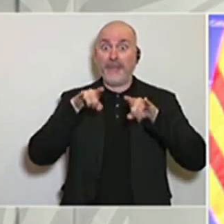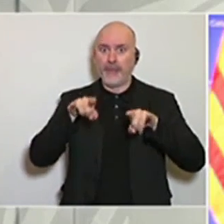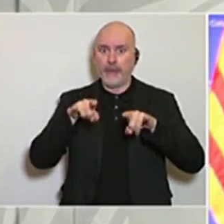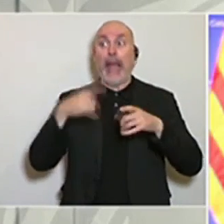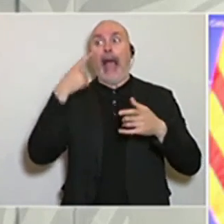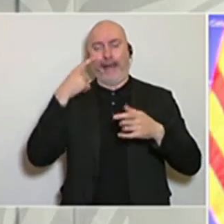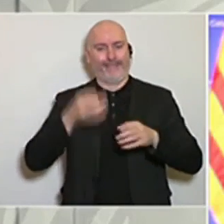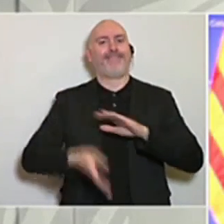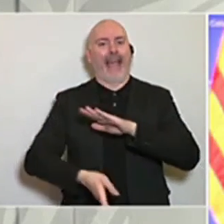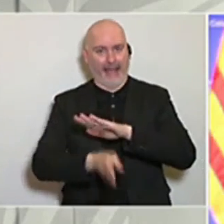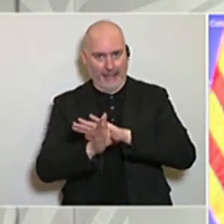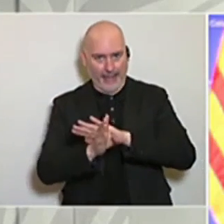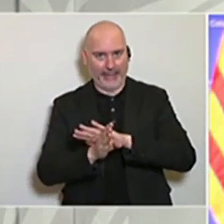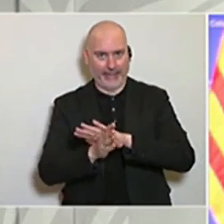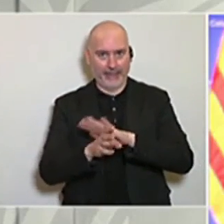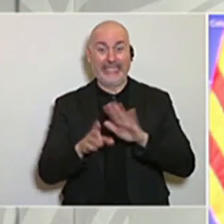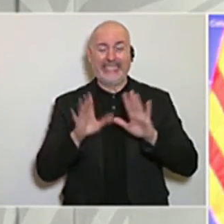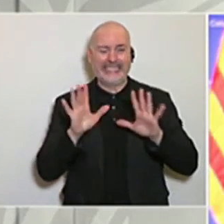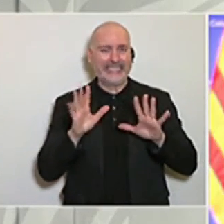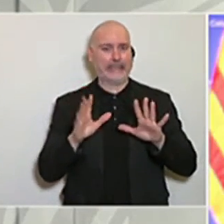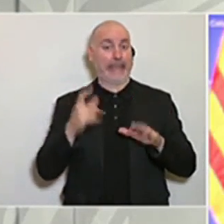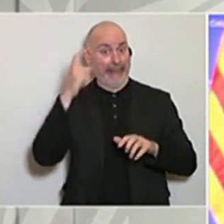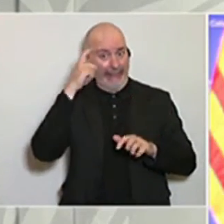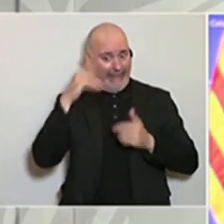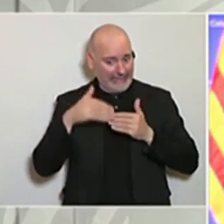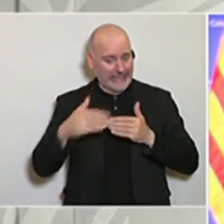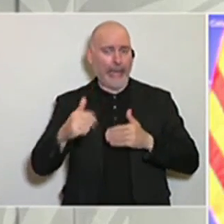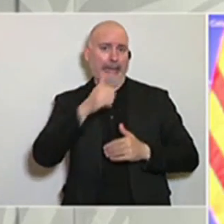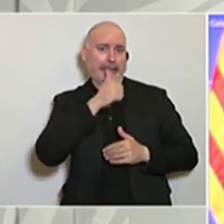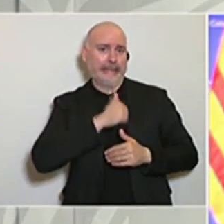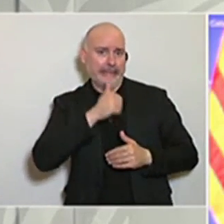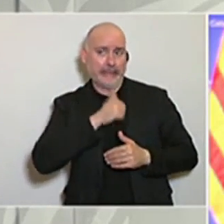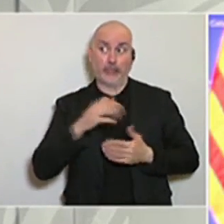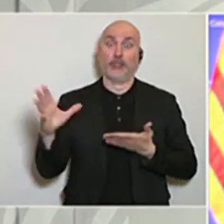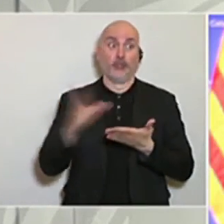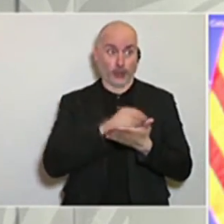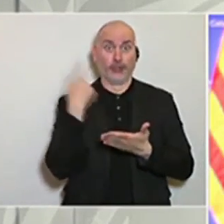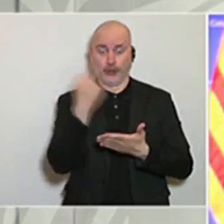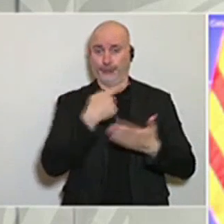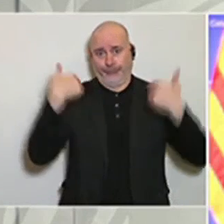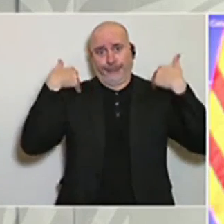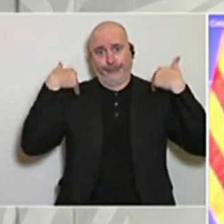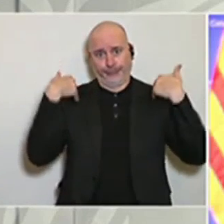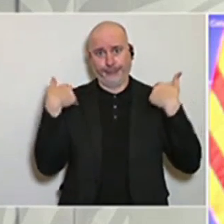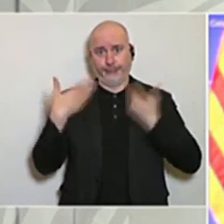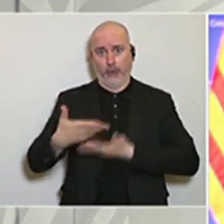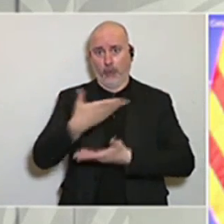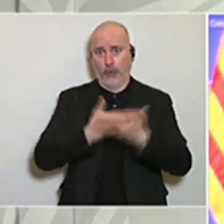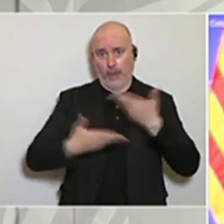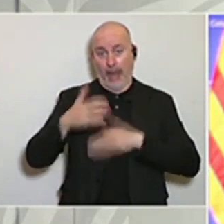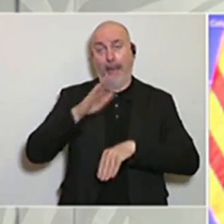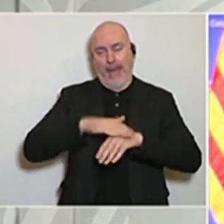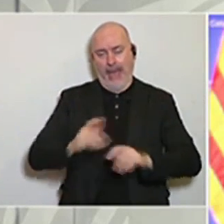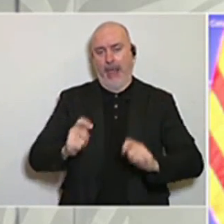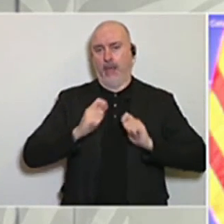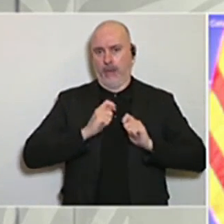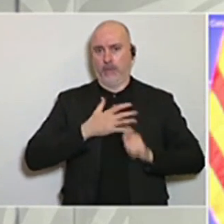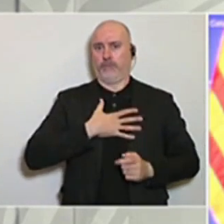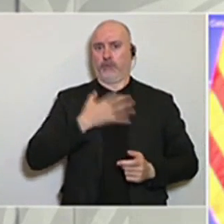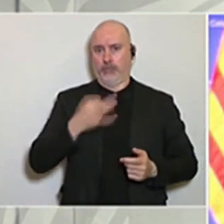podrà produir. Per això hem de tenir uns dies més de paciència, és feina de tots, hem de col·laborar entre tots per fer-ho possible.